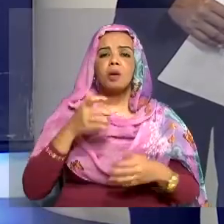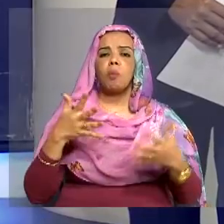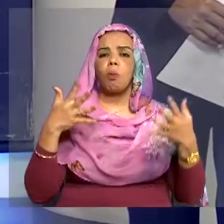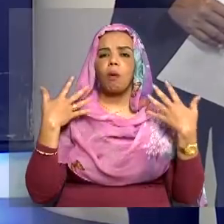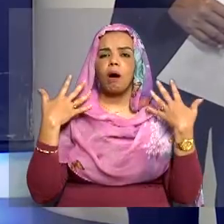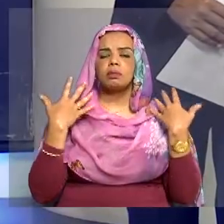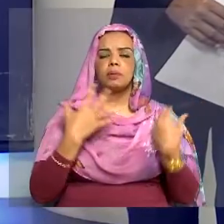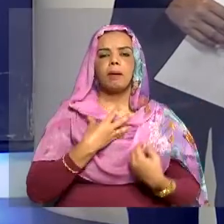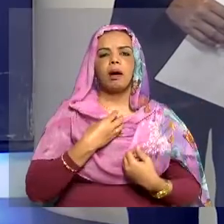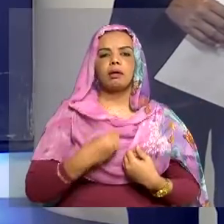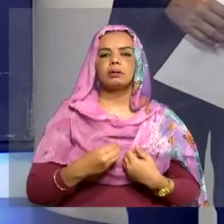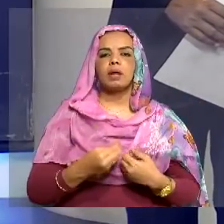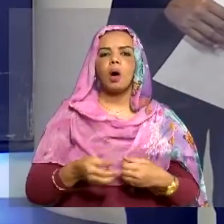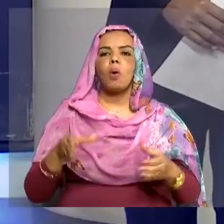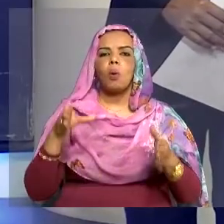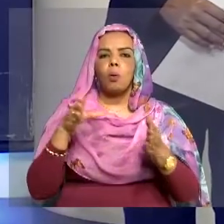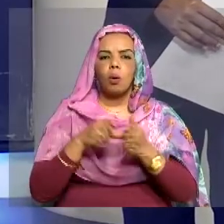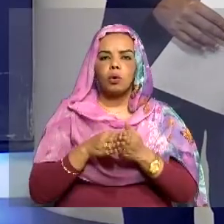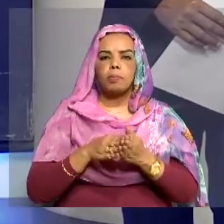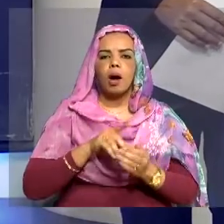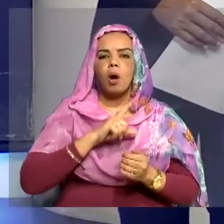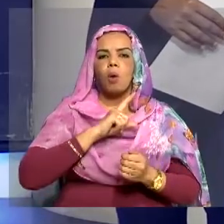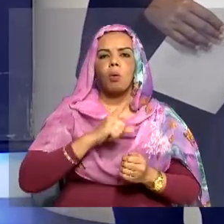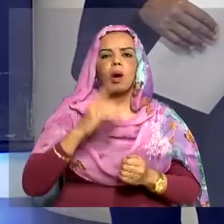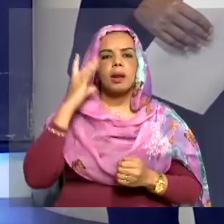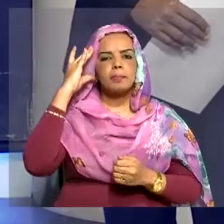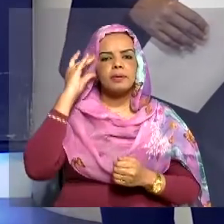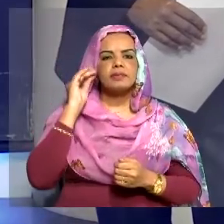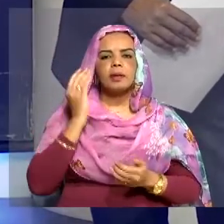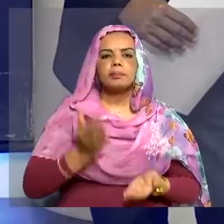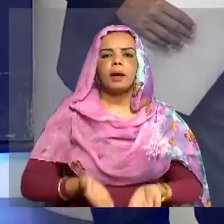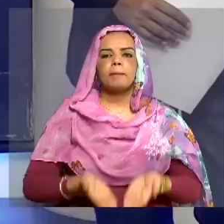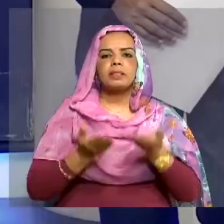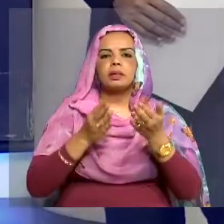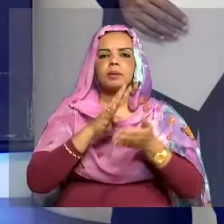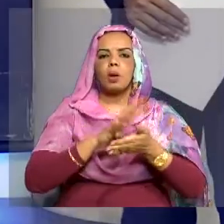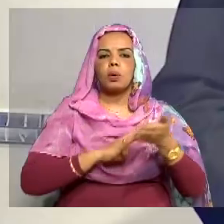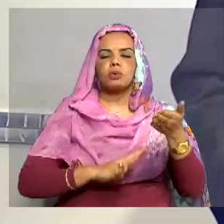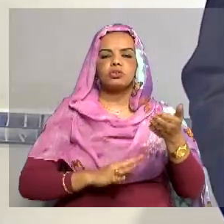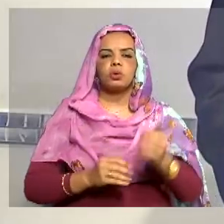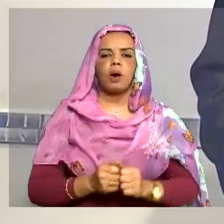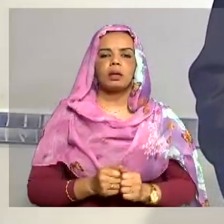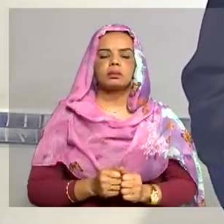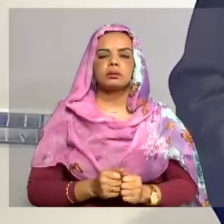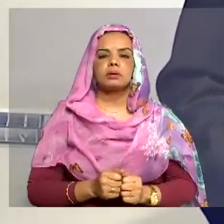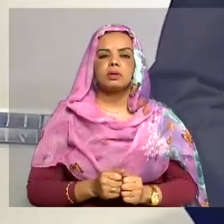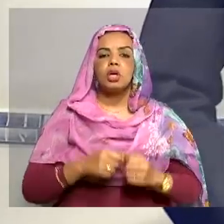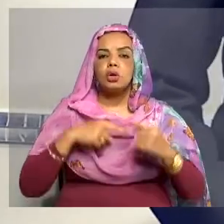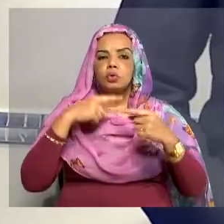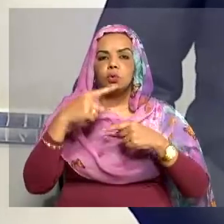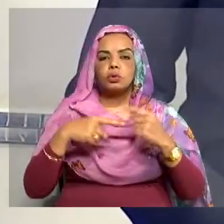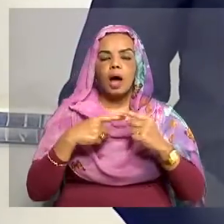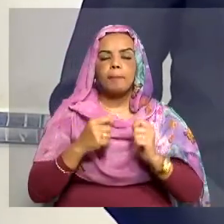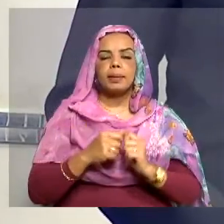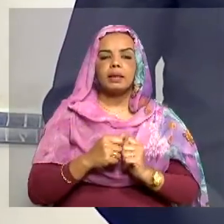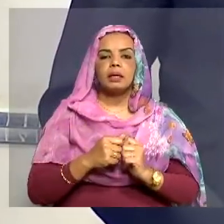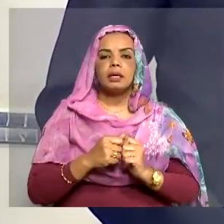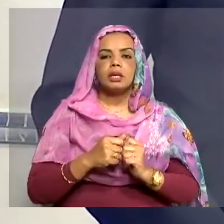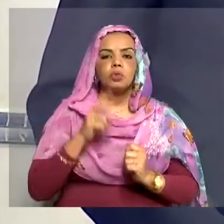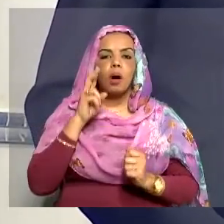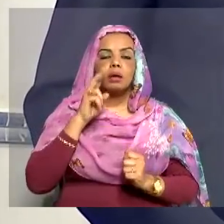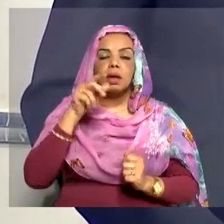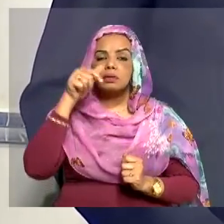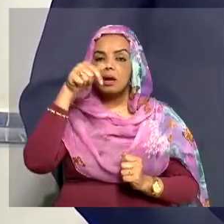بالخدمات وقربها، ولم يهنأ بالتنمية ومشروعاتها. يتابع الكاتب: لعل الناظر